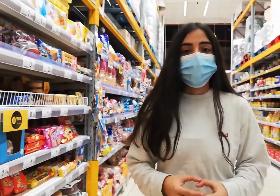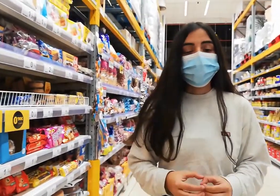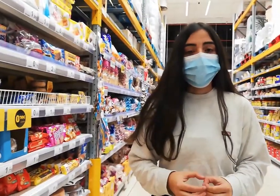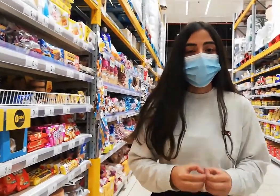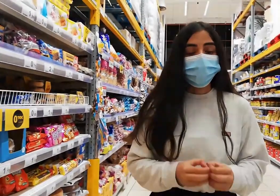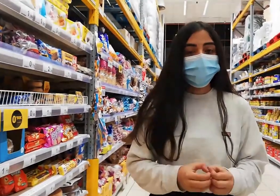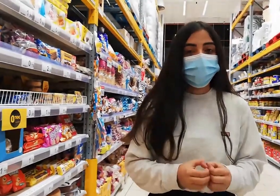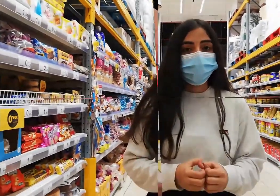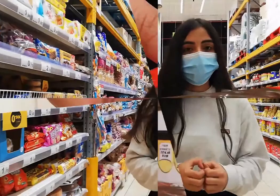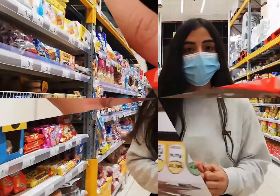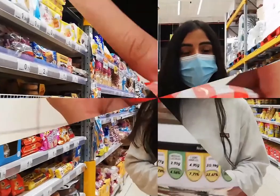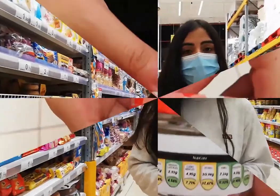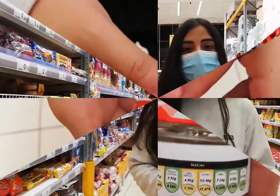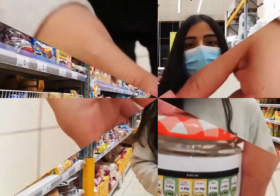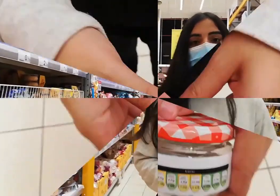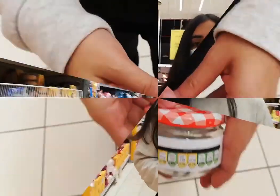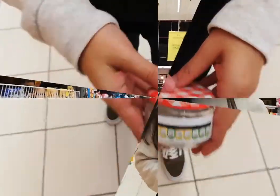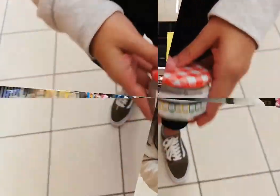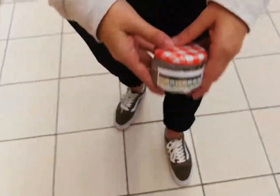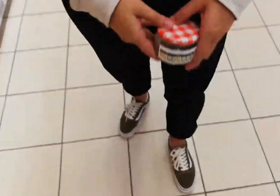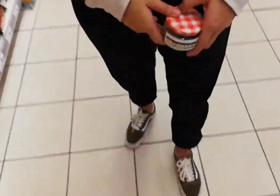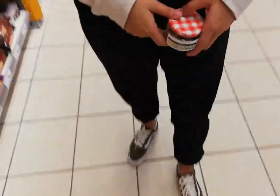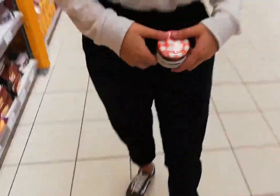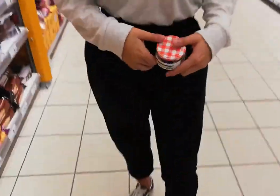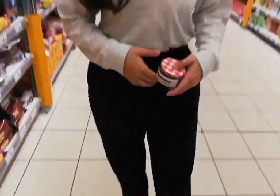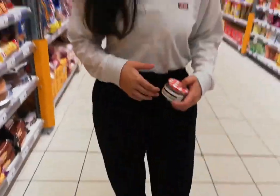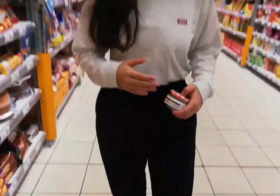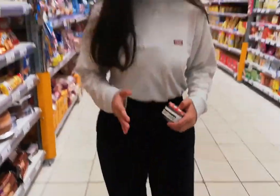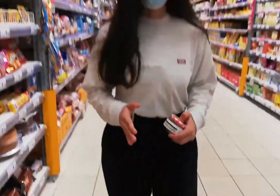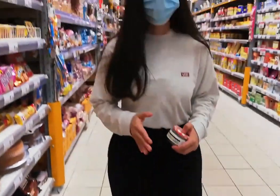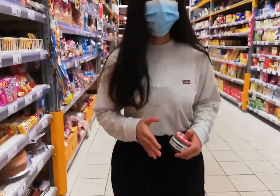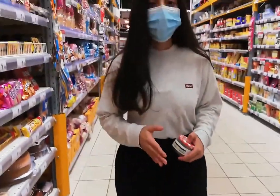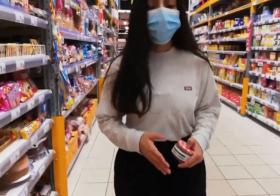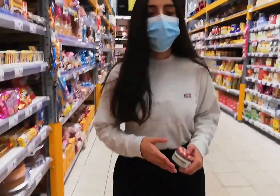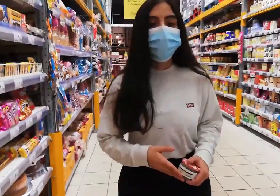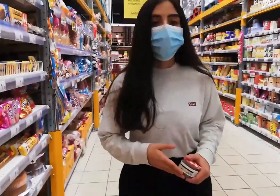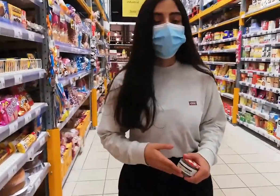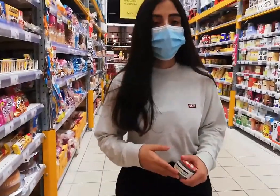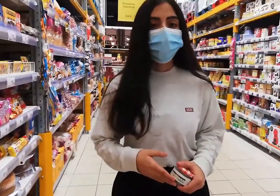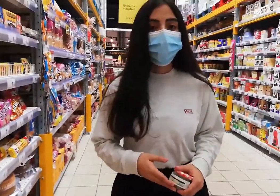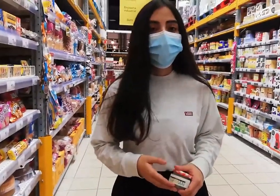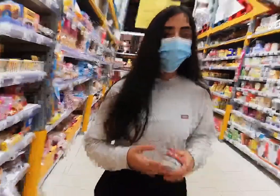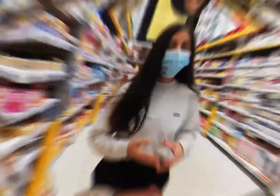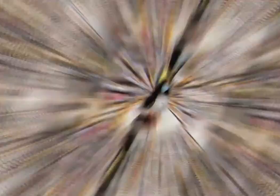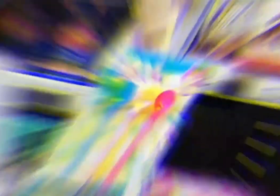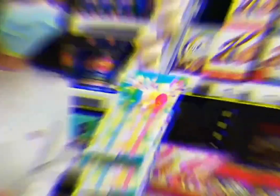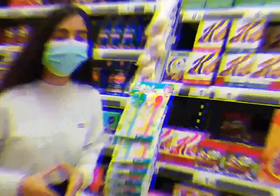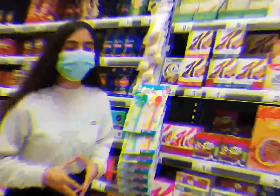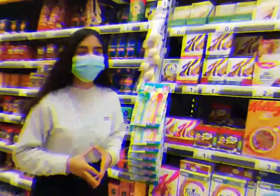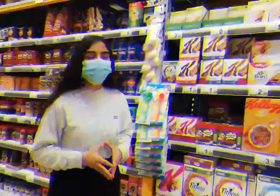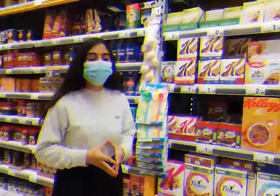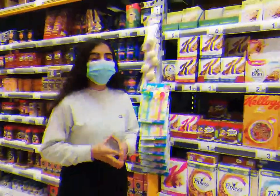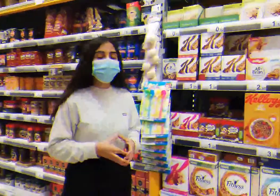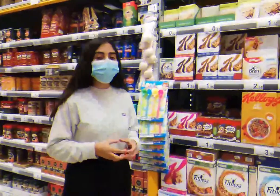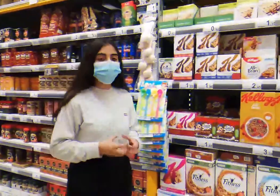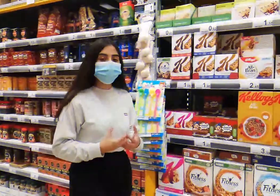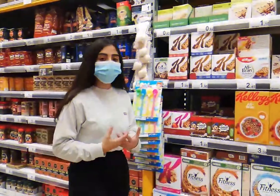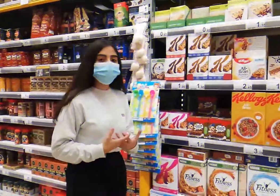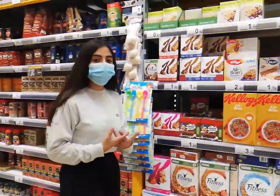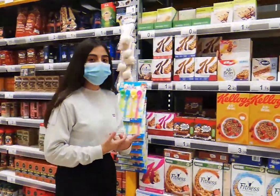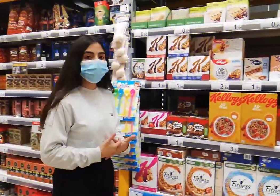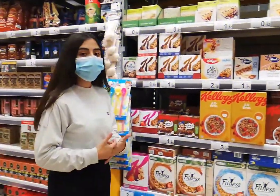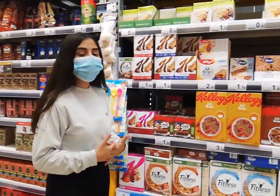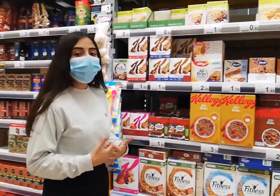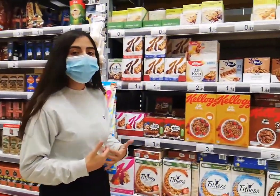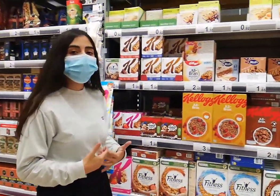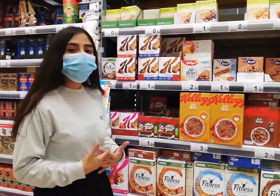es van comparar entre ells mateixos. Finalment es va elaborar un etiquetatge propi per a cada producte analitzat. Una vegada obtinguts el